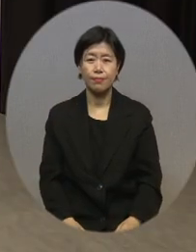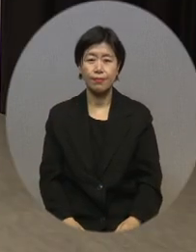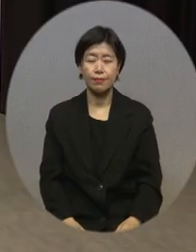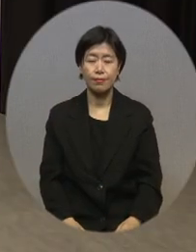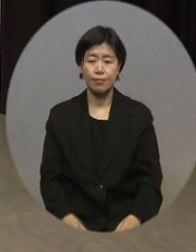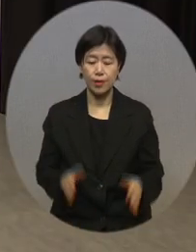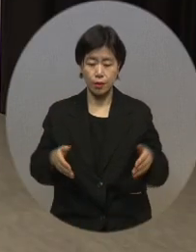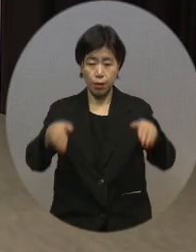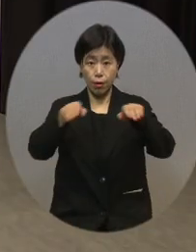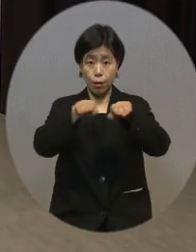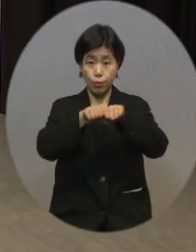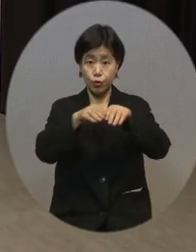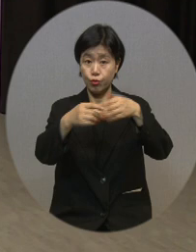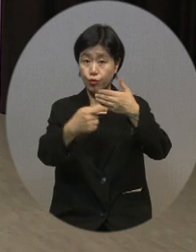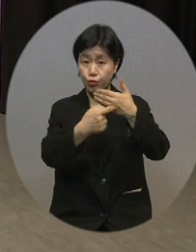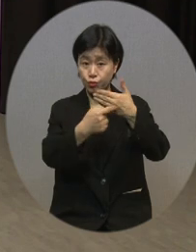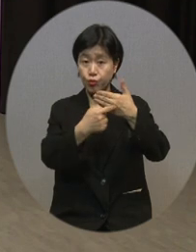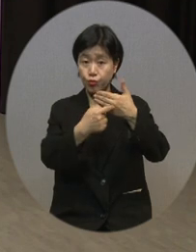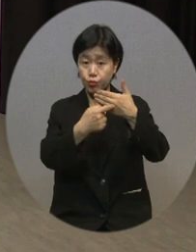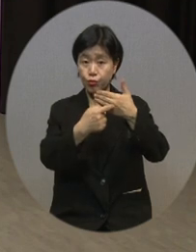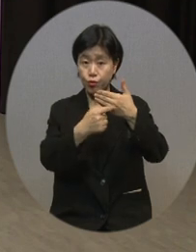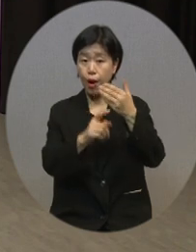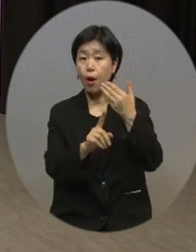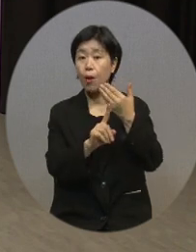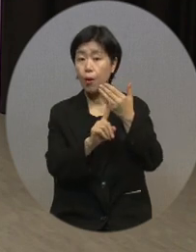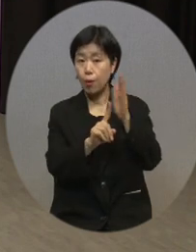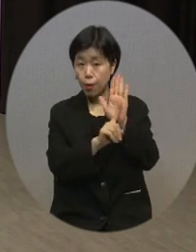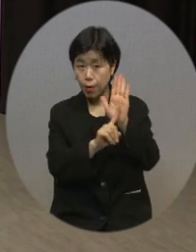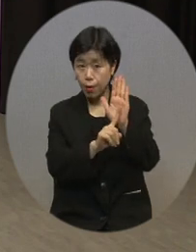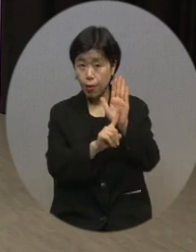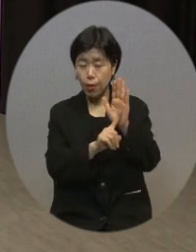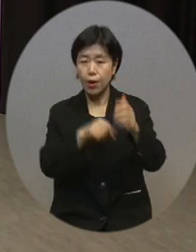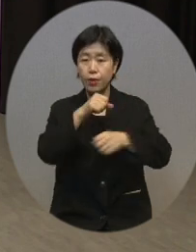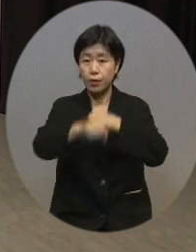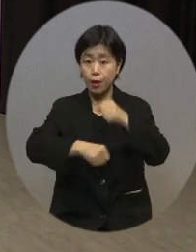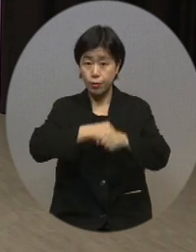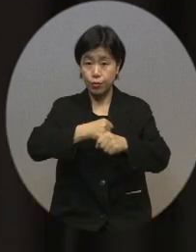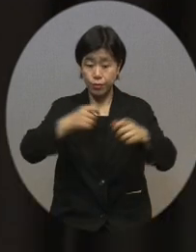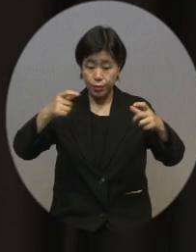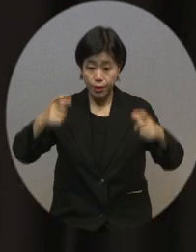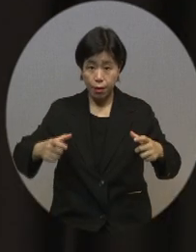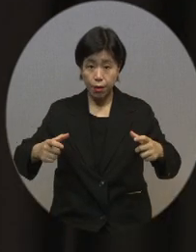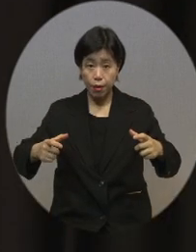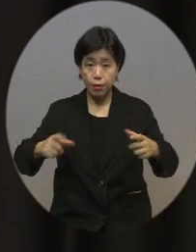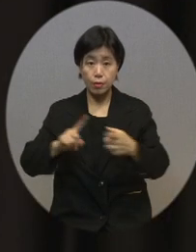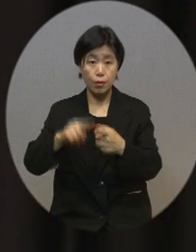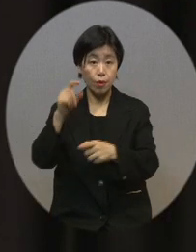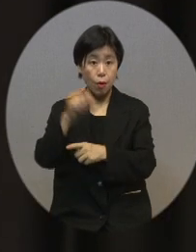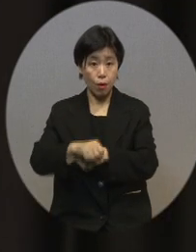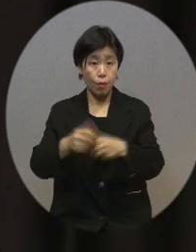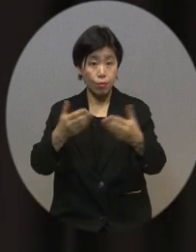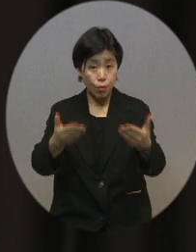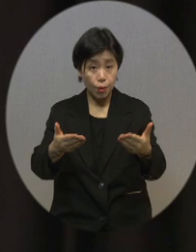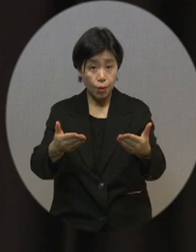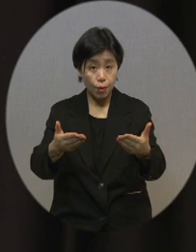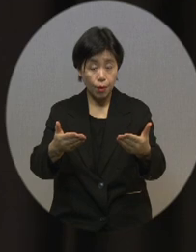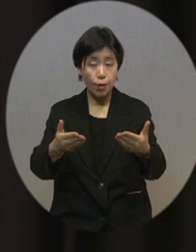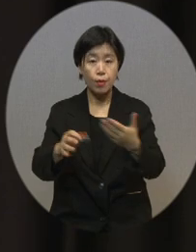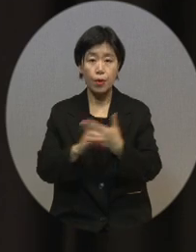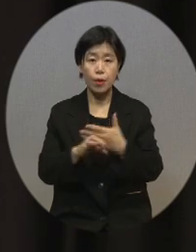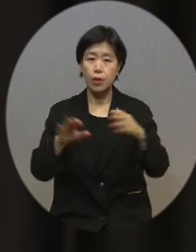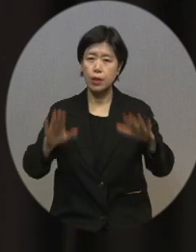옥외 광고의 자유 지역이라는 것이 규제가 풀리면은. 네. 지금 전광판이 뭐